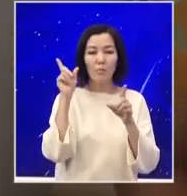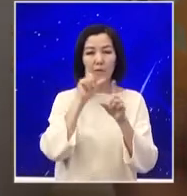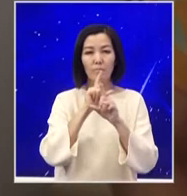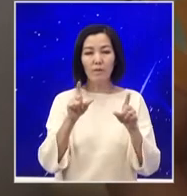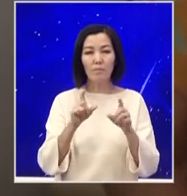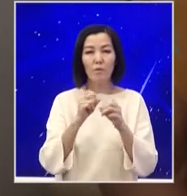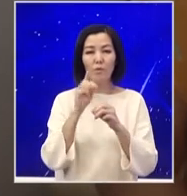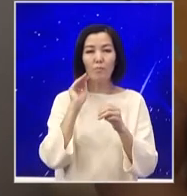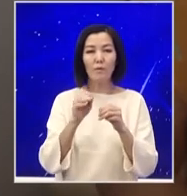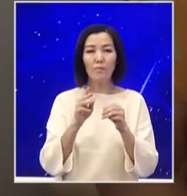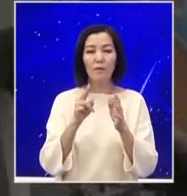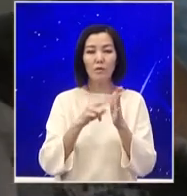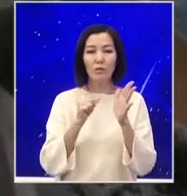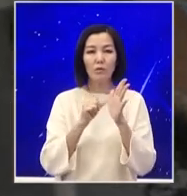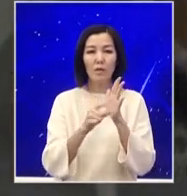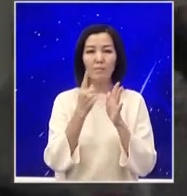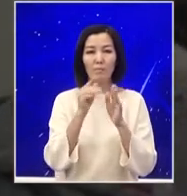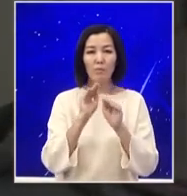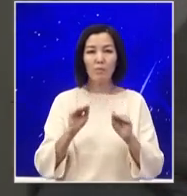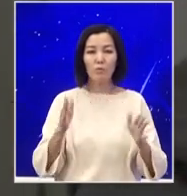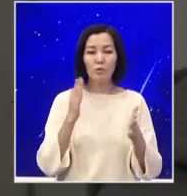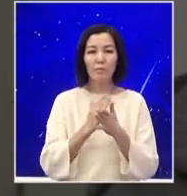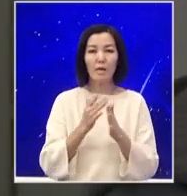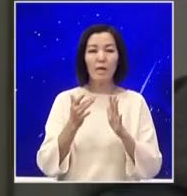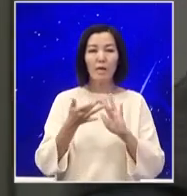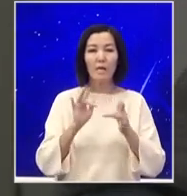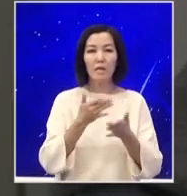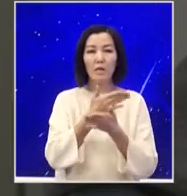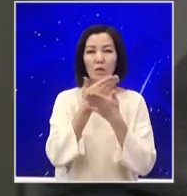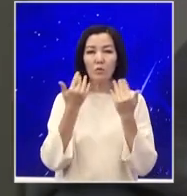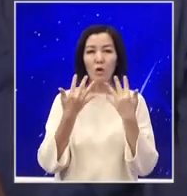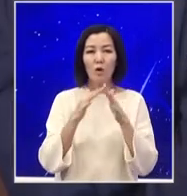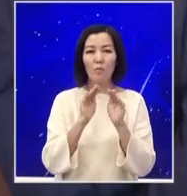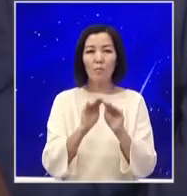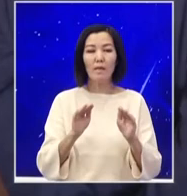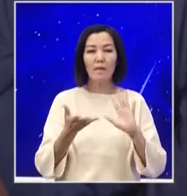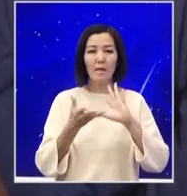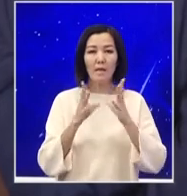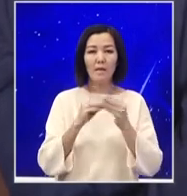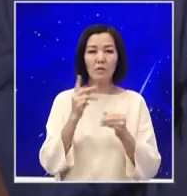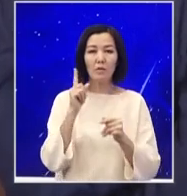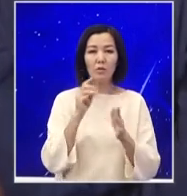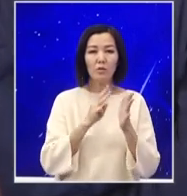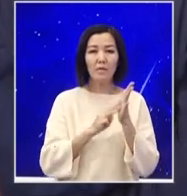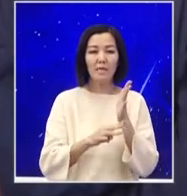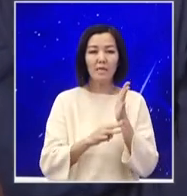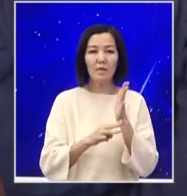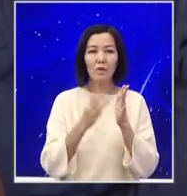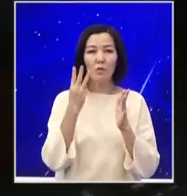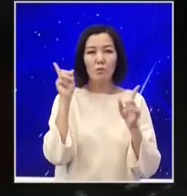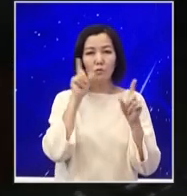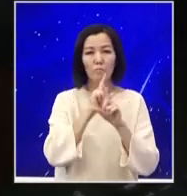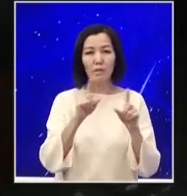шаңырағында 11760 оқушы бар. Бүгінде интернеті жоқ, ауылды жердегі шәкірт саны 180-ге жетпейтін 3